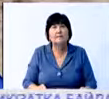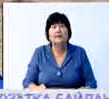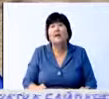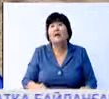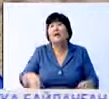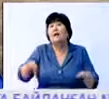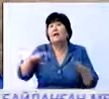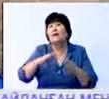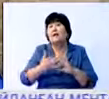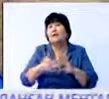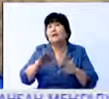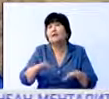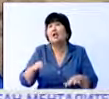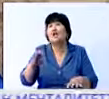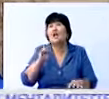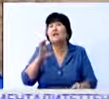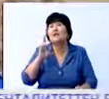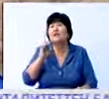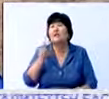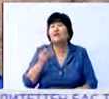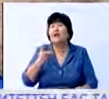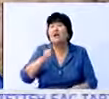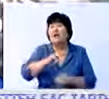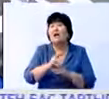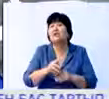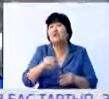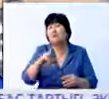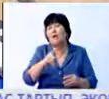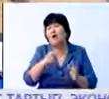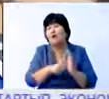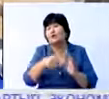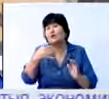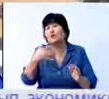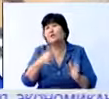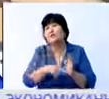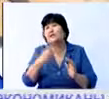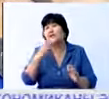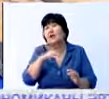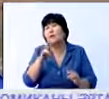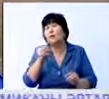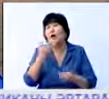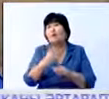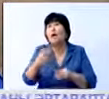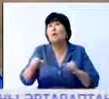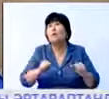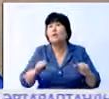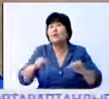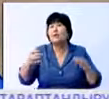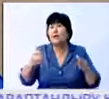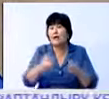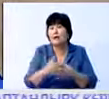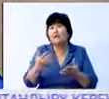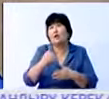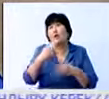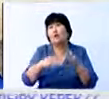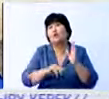Тіректі елді мекен саналатын жақсы қылыш кентін газдандыруға республикалық бюджеттен 672 миллион теңге қаржы бөлінген. Мердігер мекеме анықталып, бүгінде құрылыс